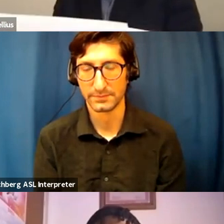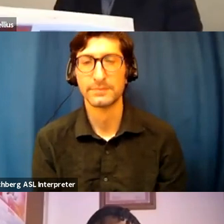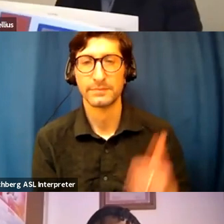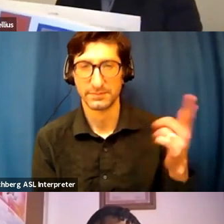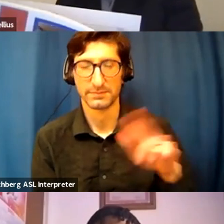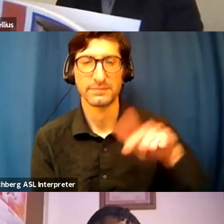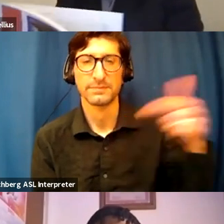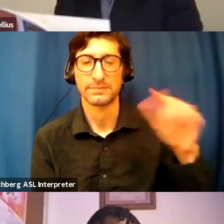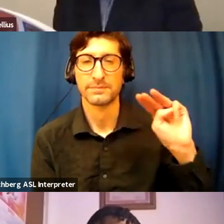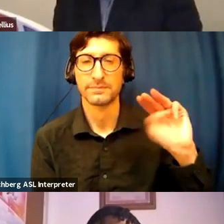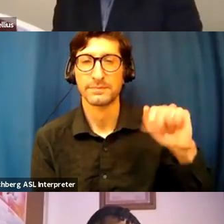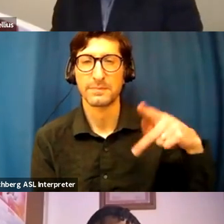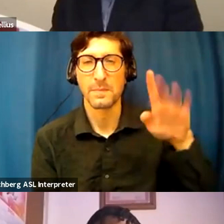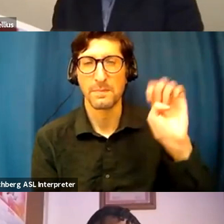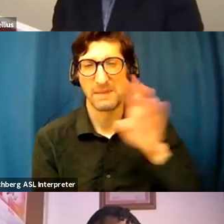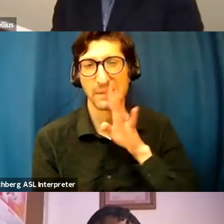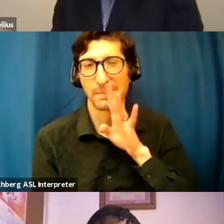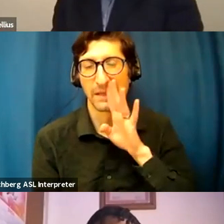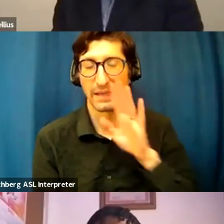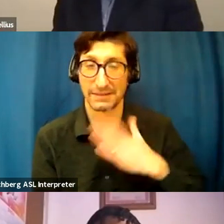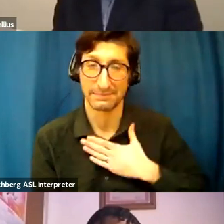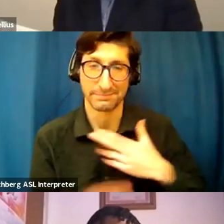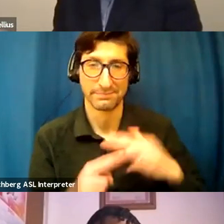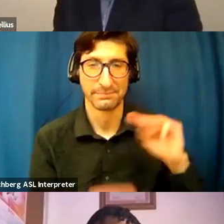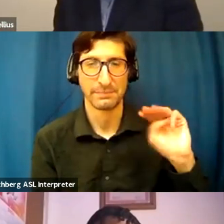，Maple。Hi, my name is Maple, your Mandarin interpreter.